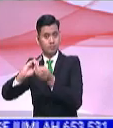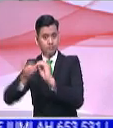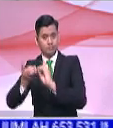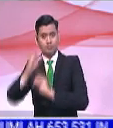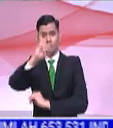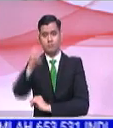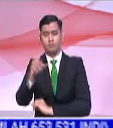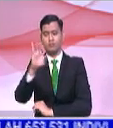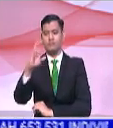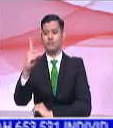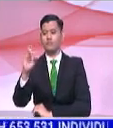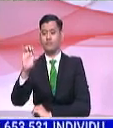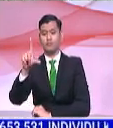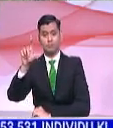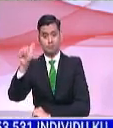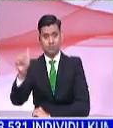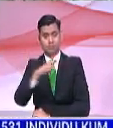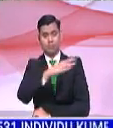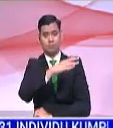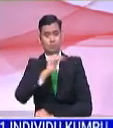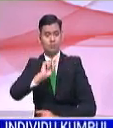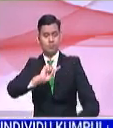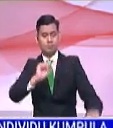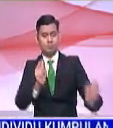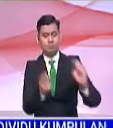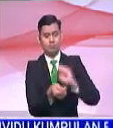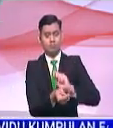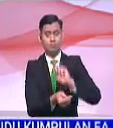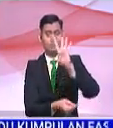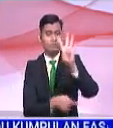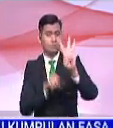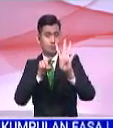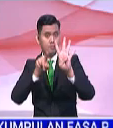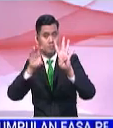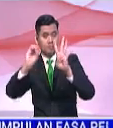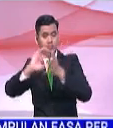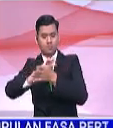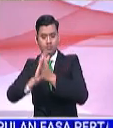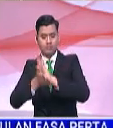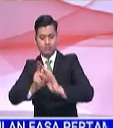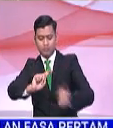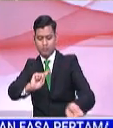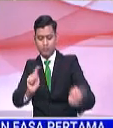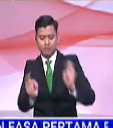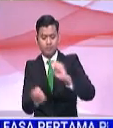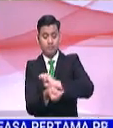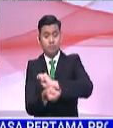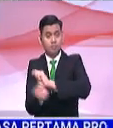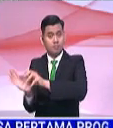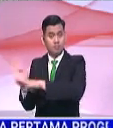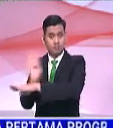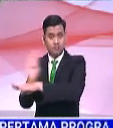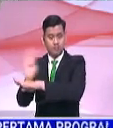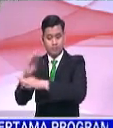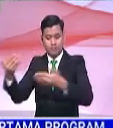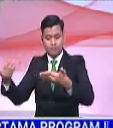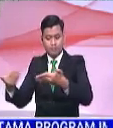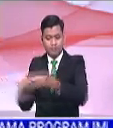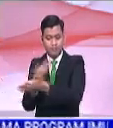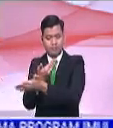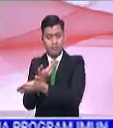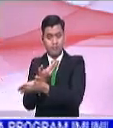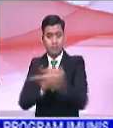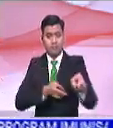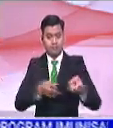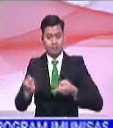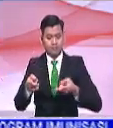Jendela dan Revolusi Industri 4.0 sebagai agenda transformasi perniagaan. Inisiatif itu diyakini